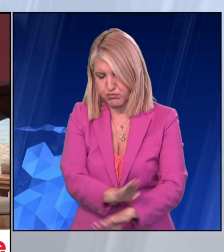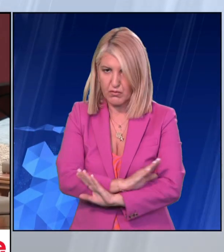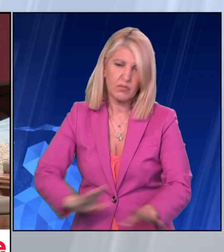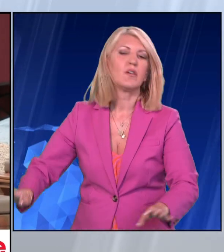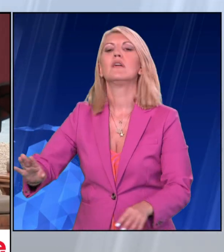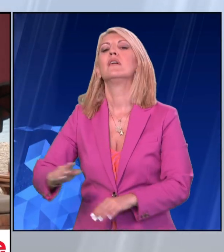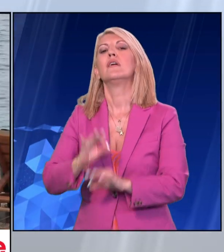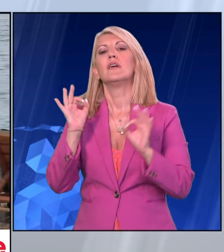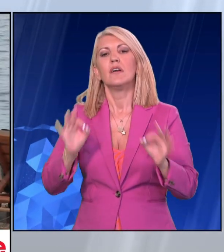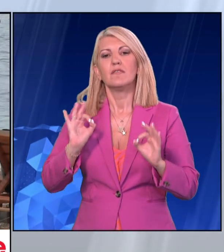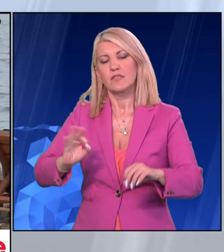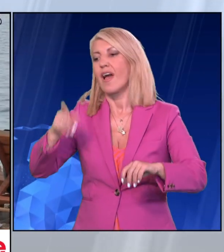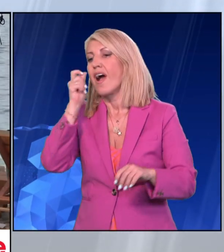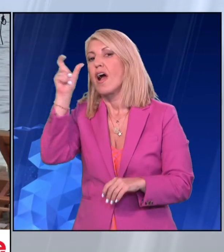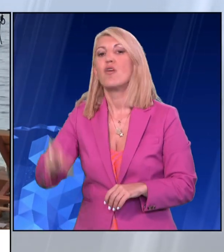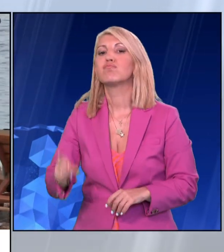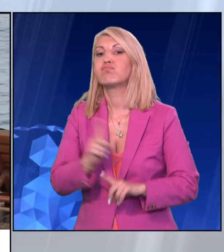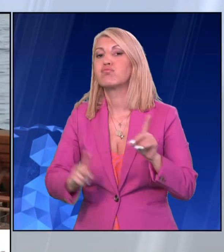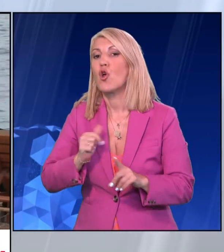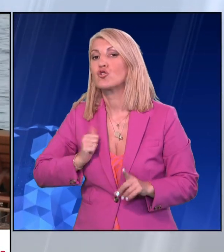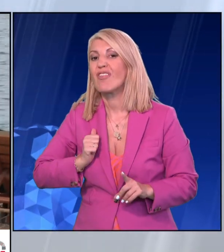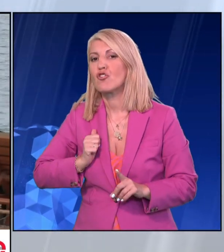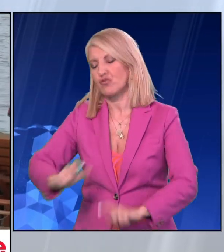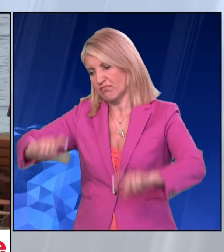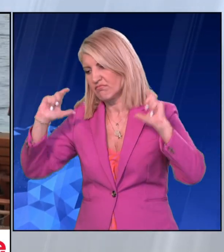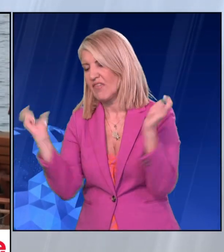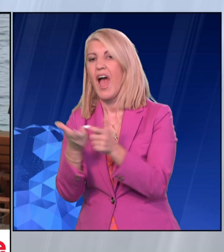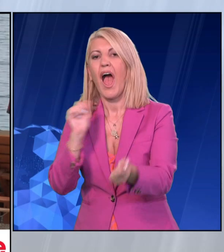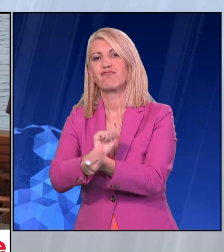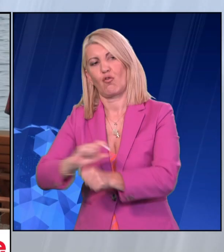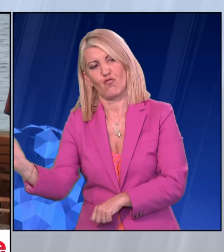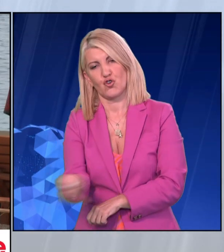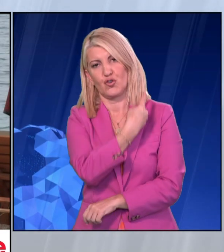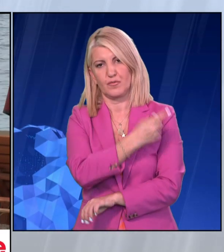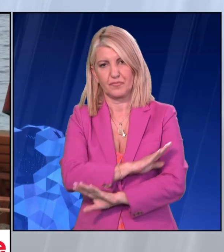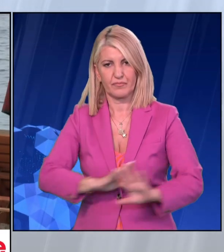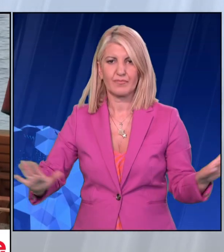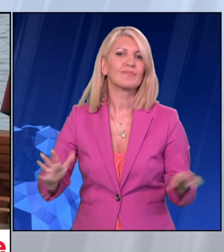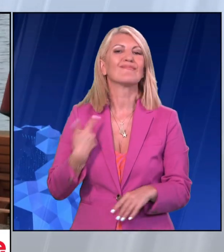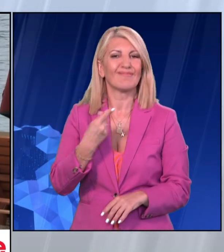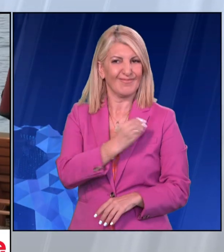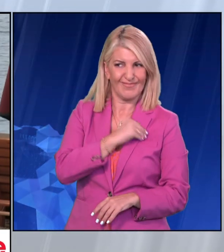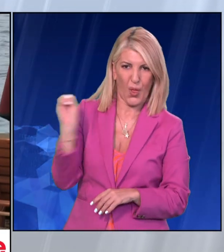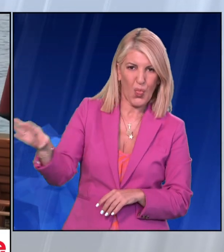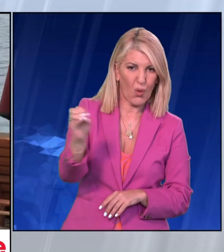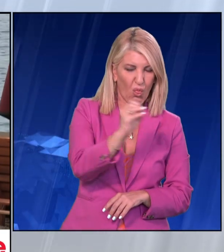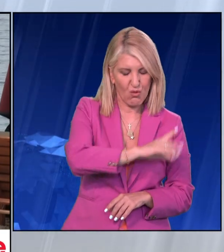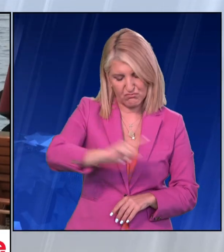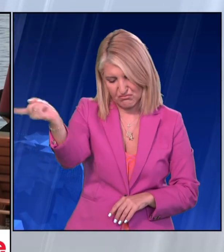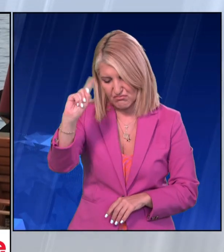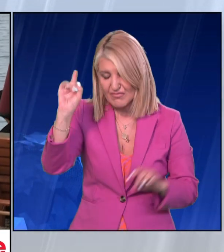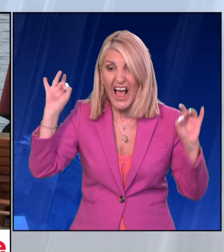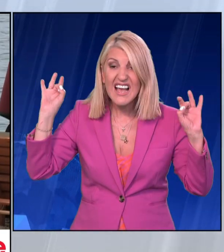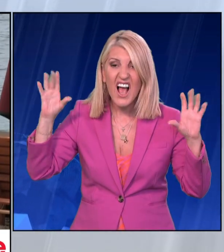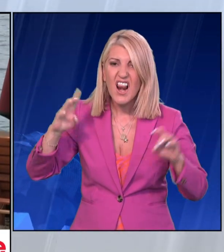τους υπεύθυνους των επιχειρήσεων. Δεν θα χαριστούμε σε κανένα, είναι το μήνυμα του Υπουργού Εθνικής Οικονομίας και Οικονομικών, ενώ